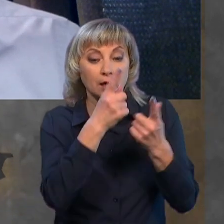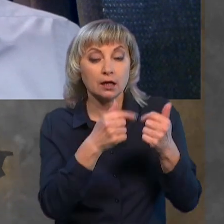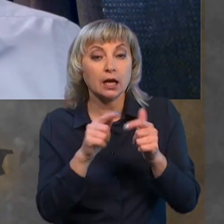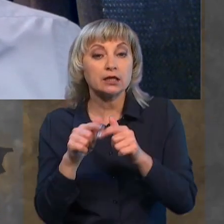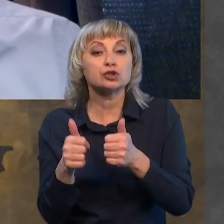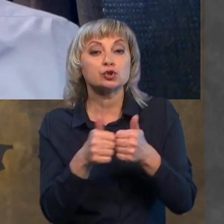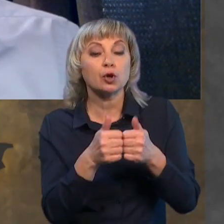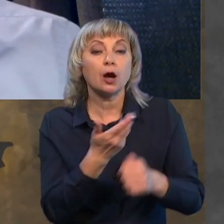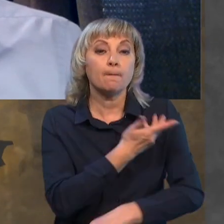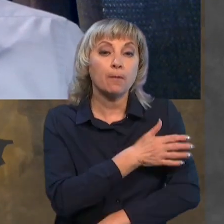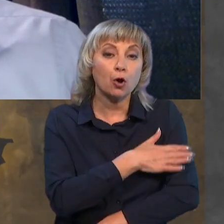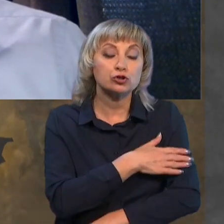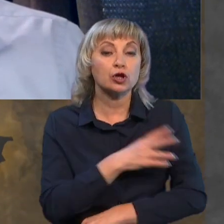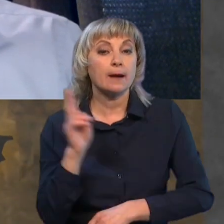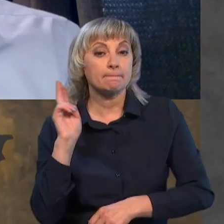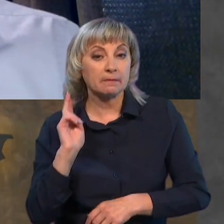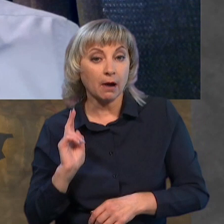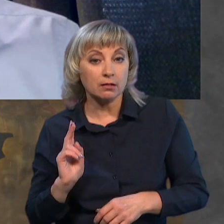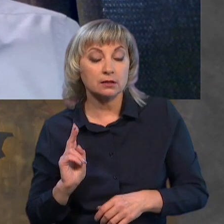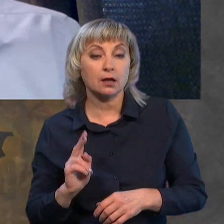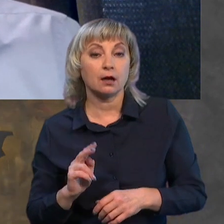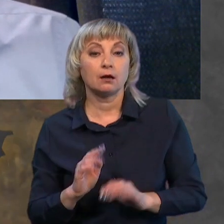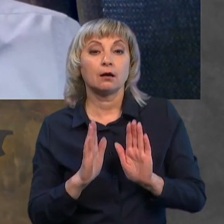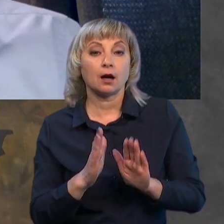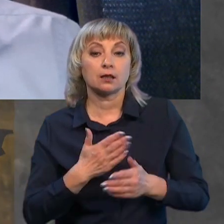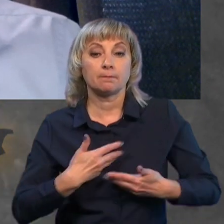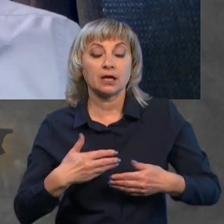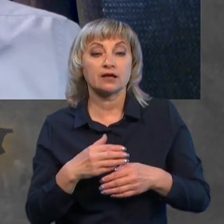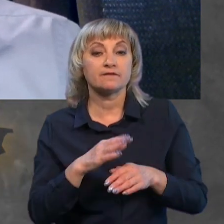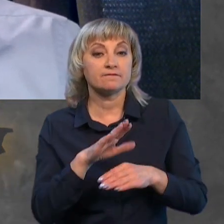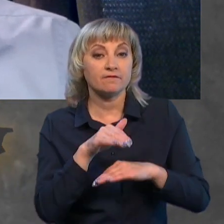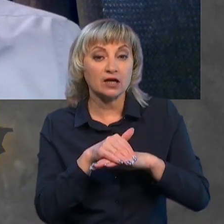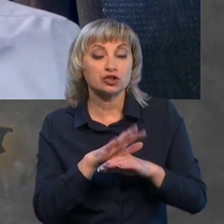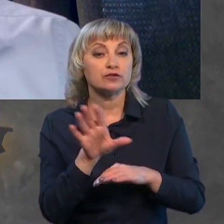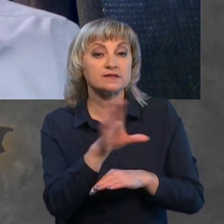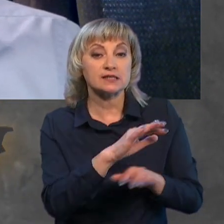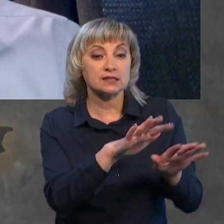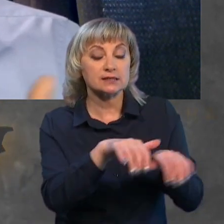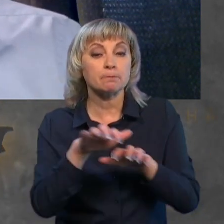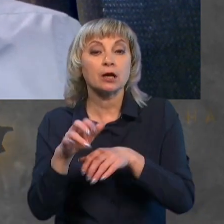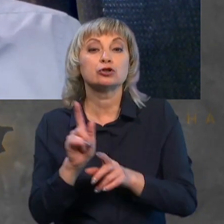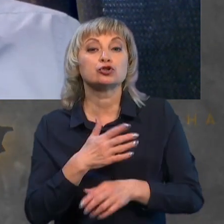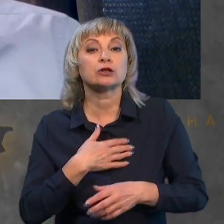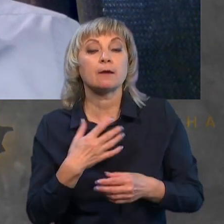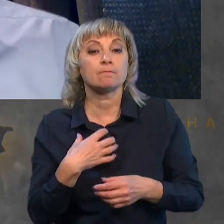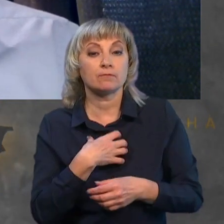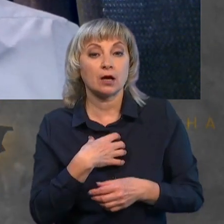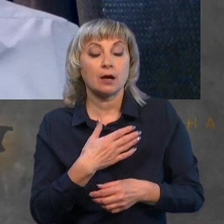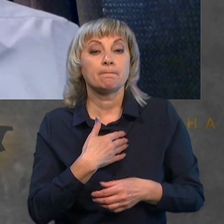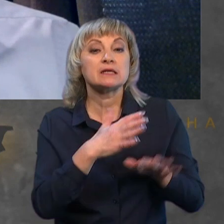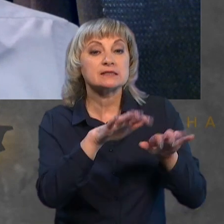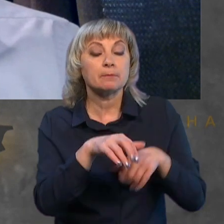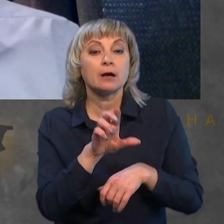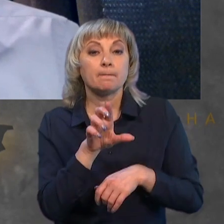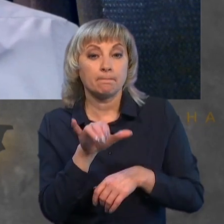тобто там Польща, Прибалтика. Але ми все фактично позабирали звідти, те, що нам можливо, розумієте? Ми БУш не забирали в